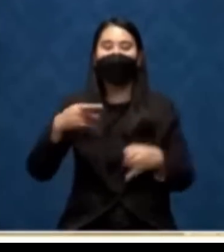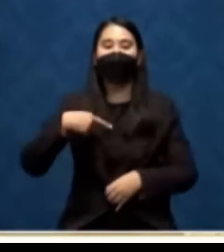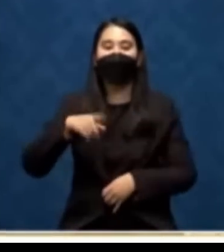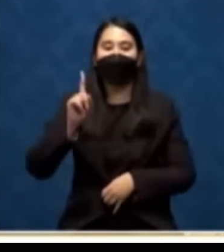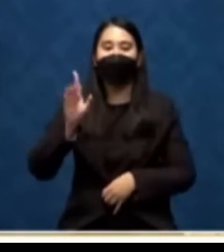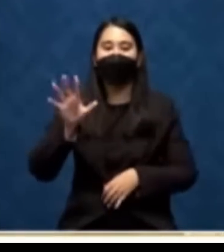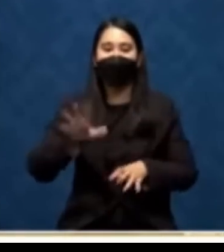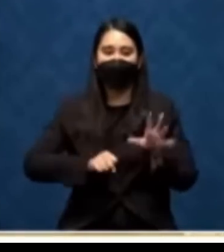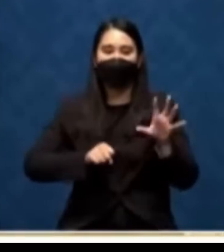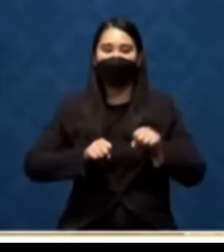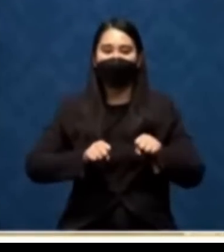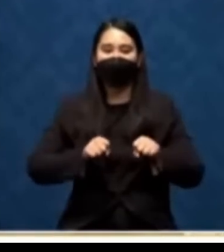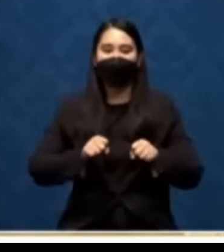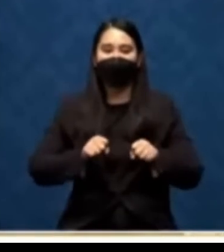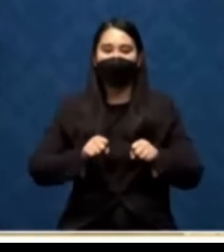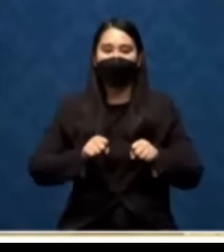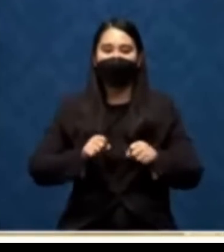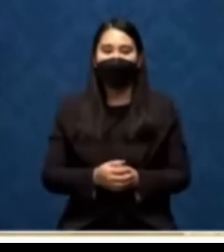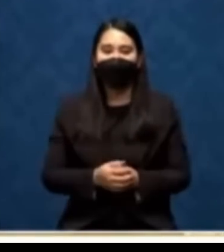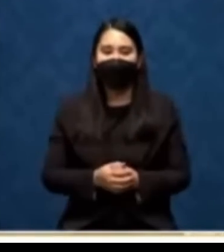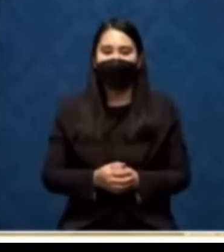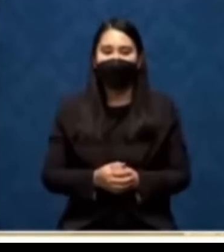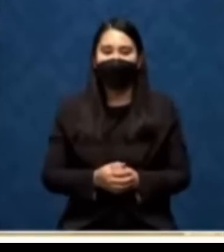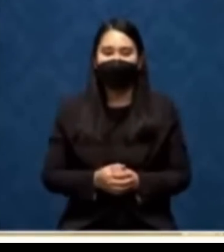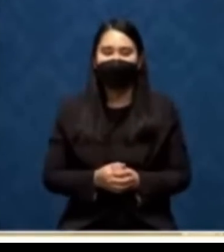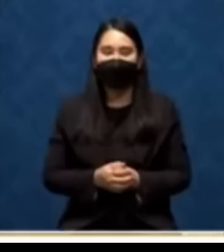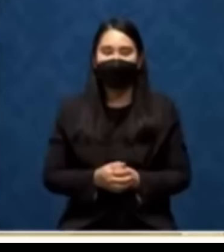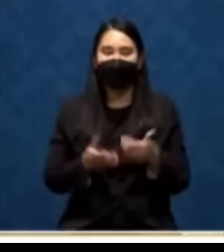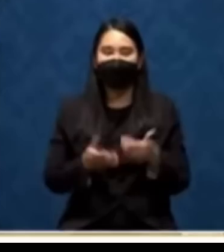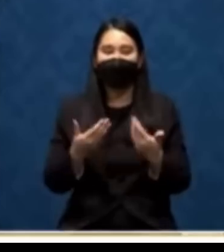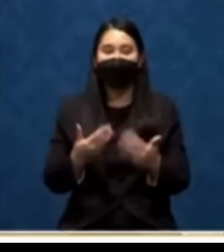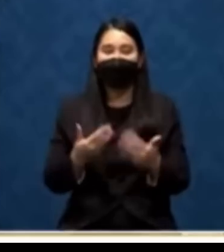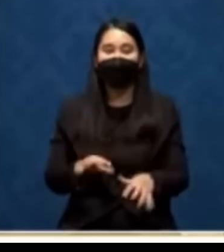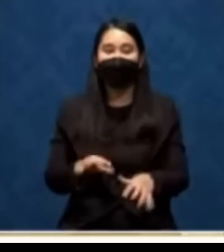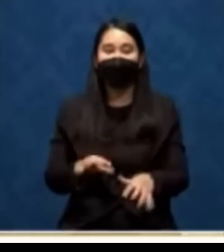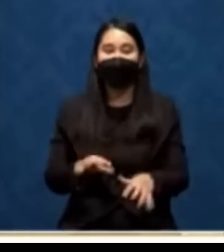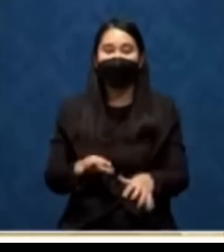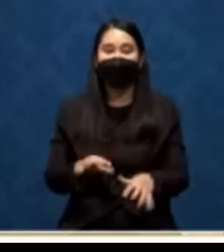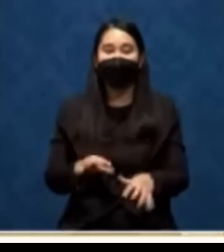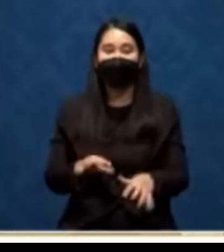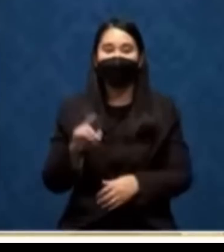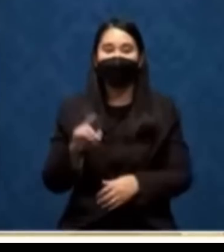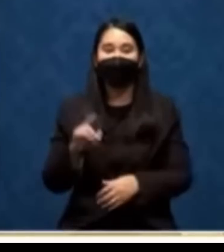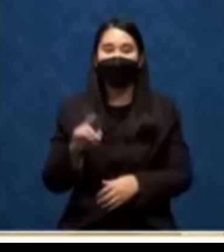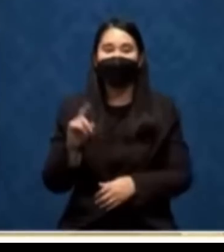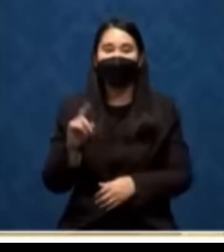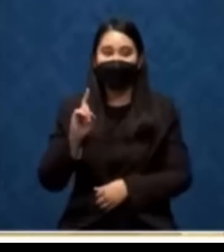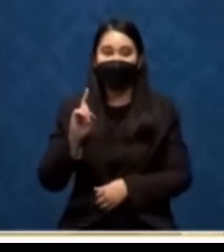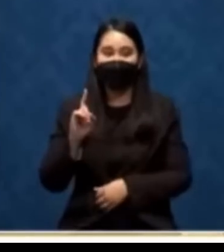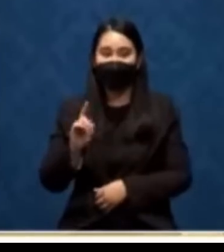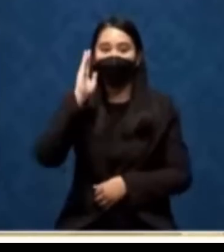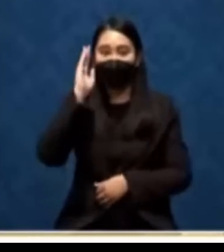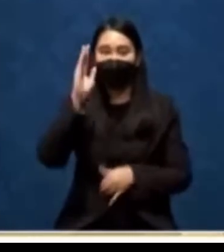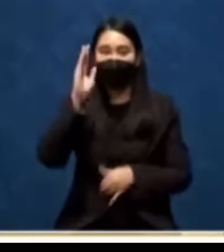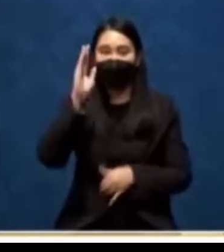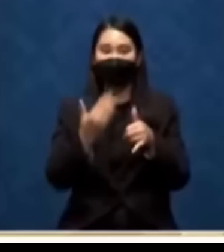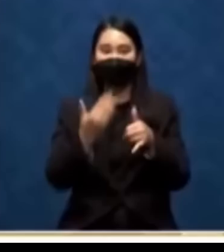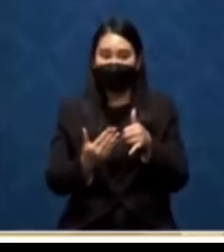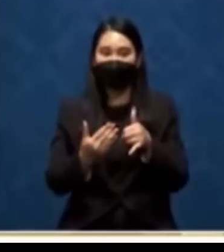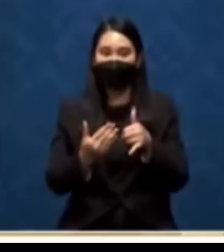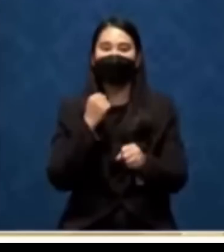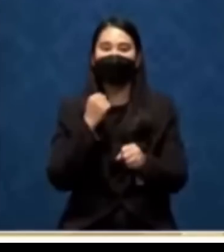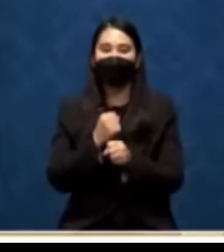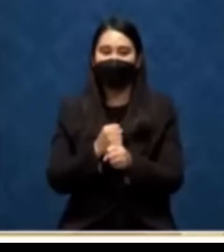ประโยชน์ของประเทศไทยท่านประธานครับเห็นสิ่งที่หยูซินฉีทำลง